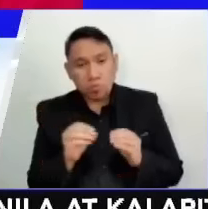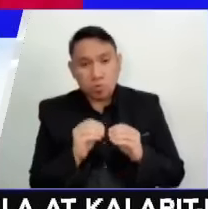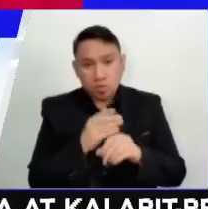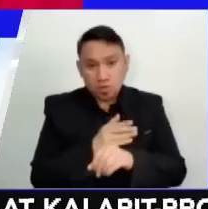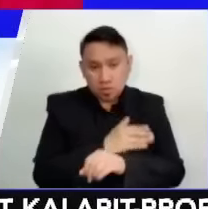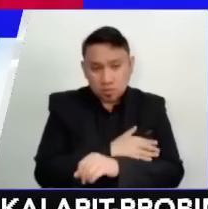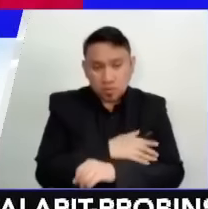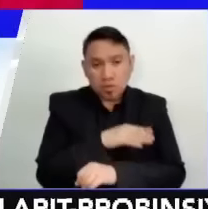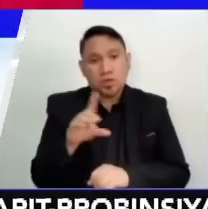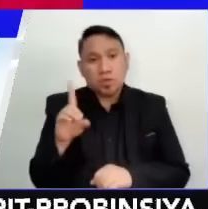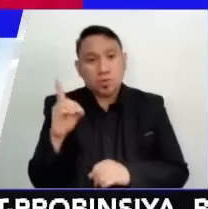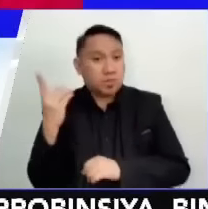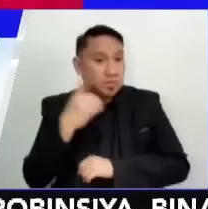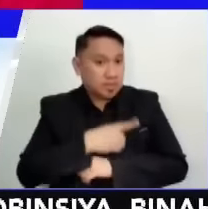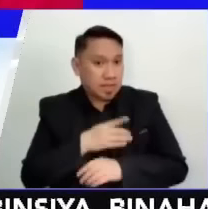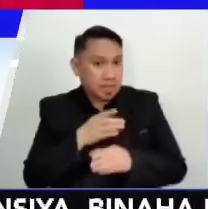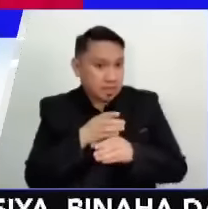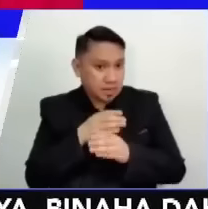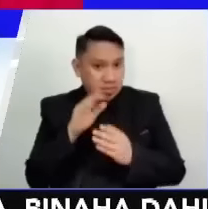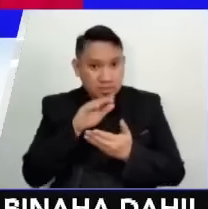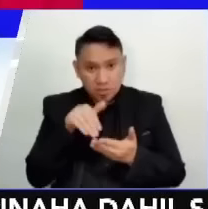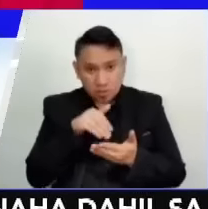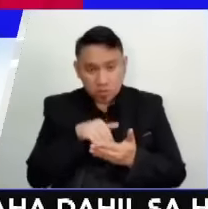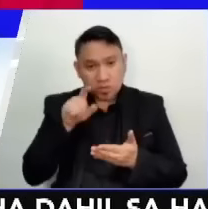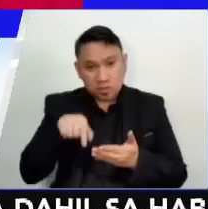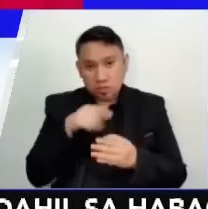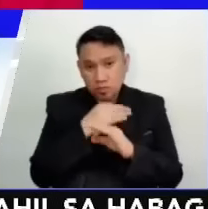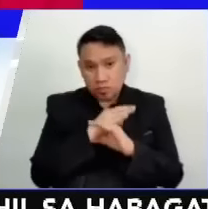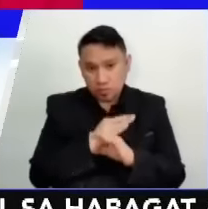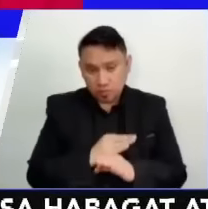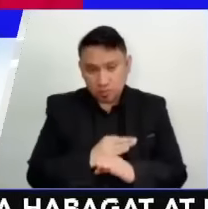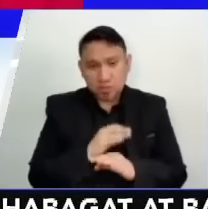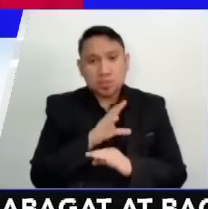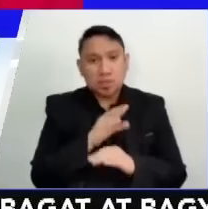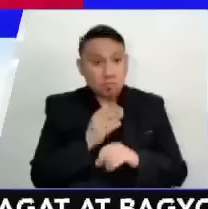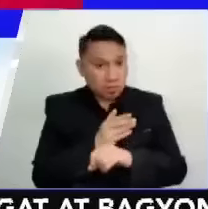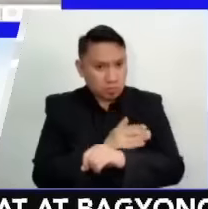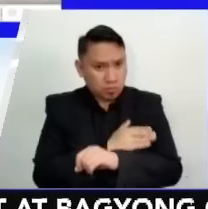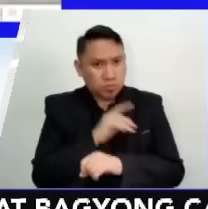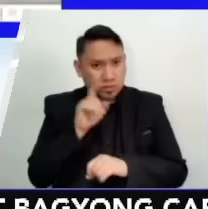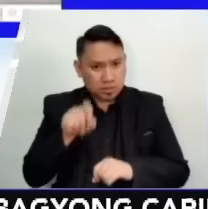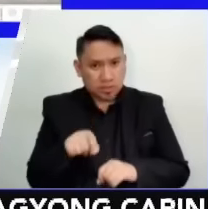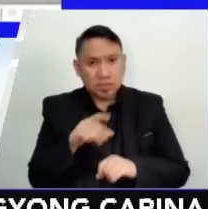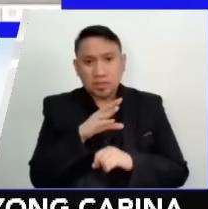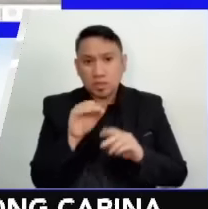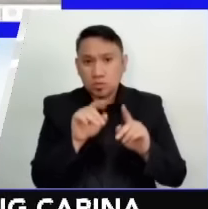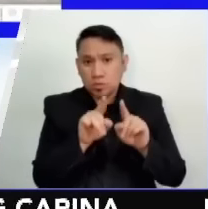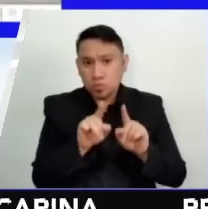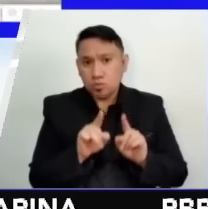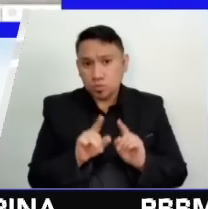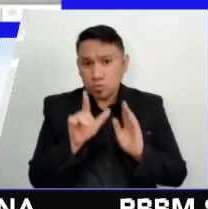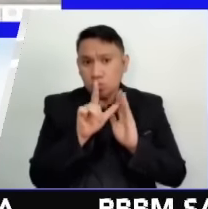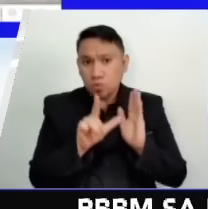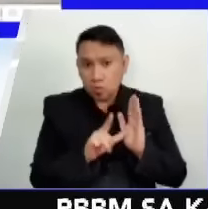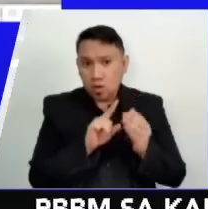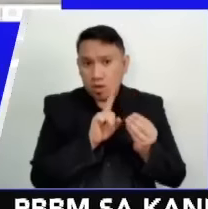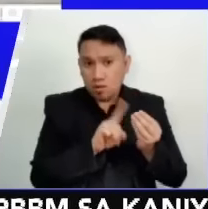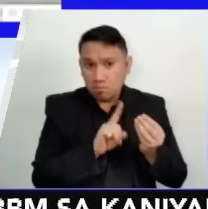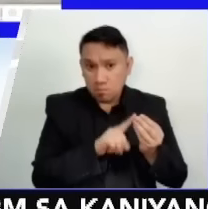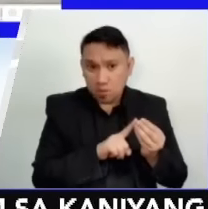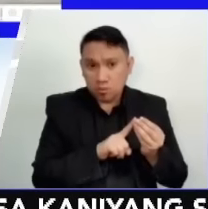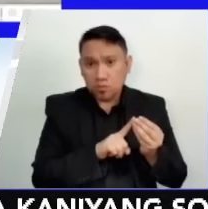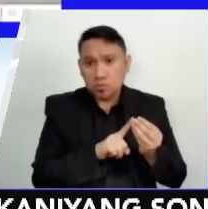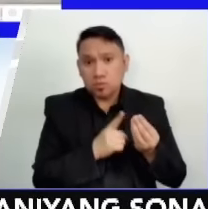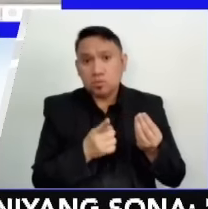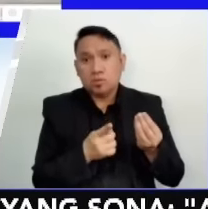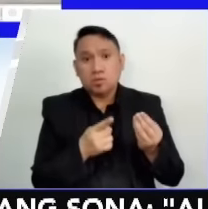ah Mayon rin tayong mga batas patungkol sa ah pag ah ah pag i-improve ng